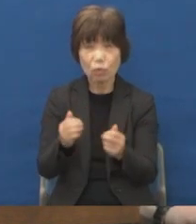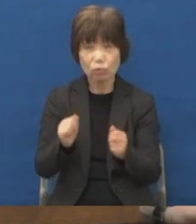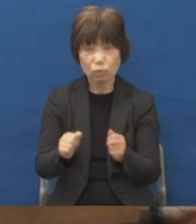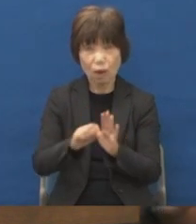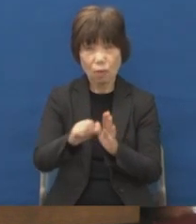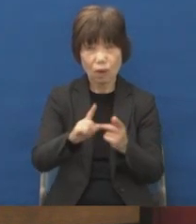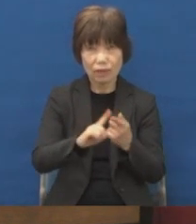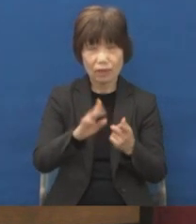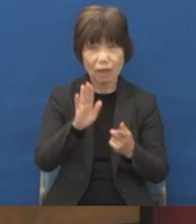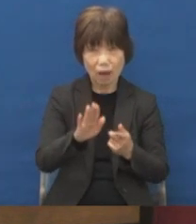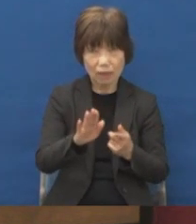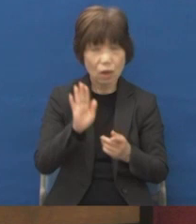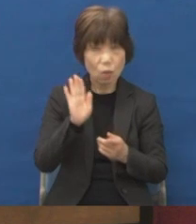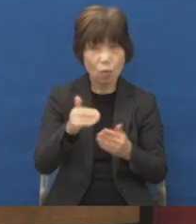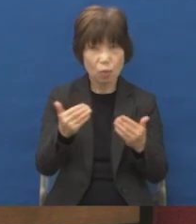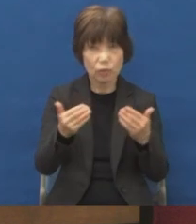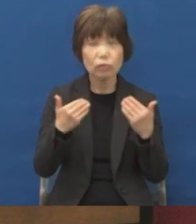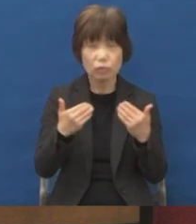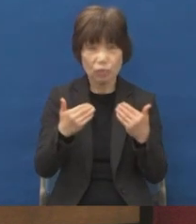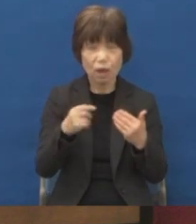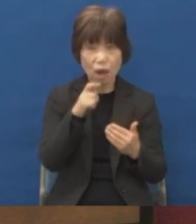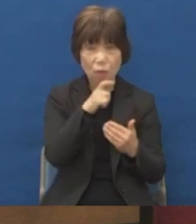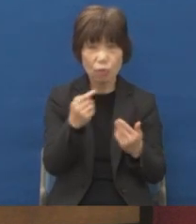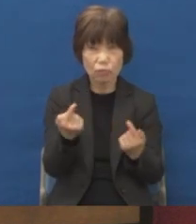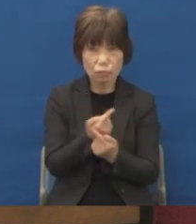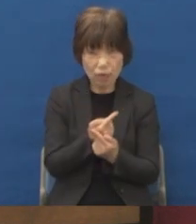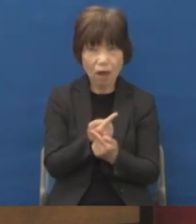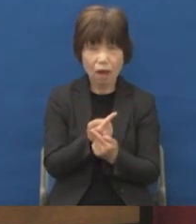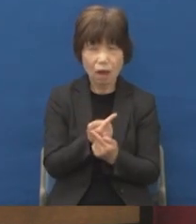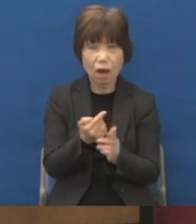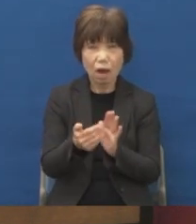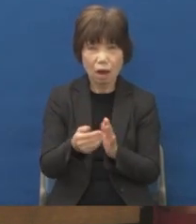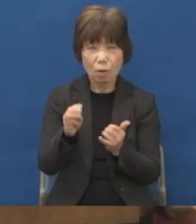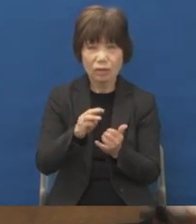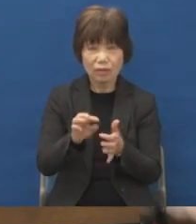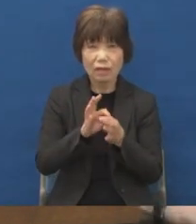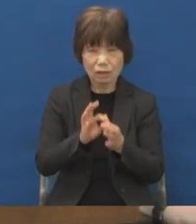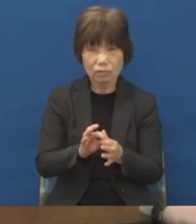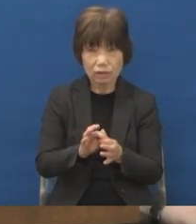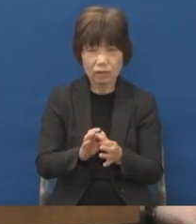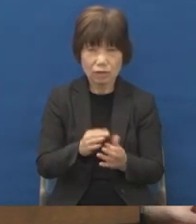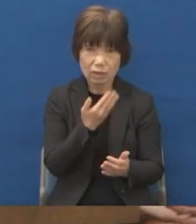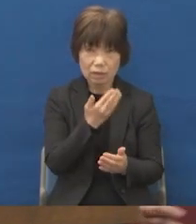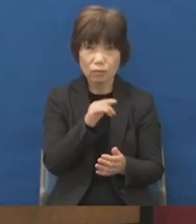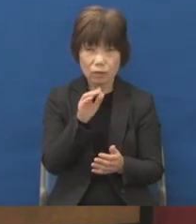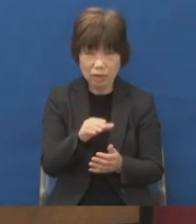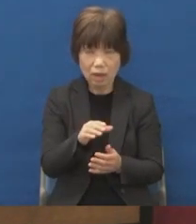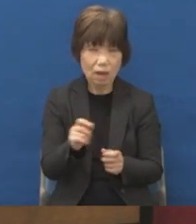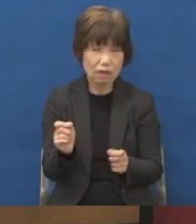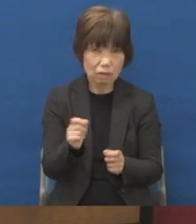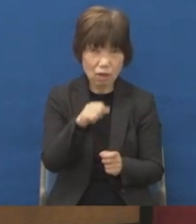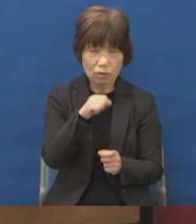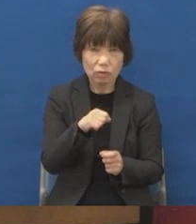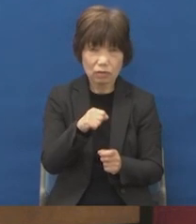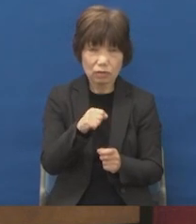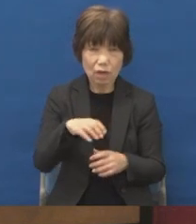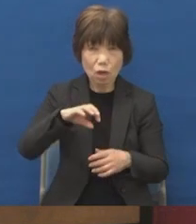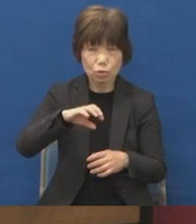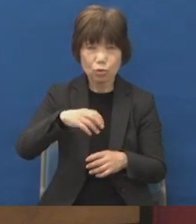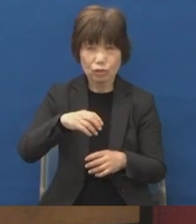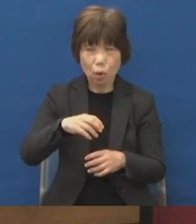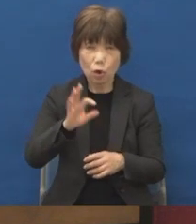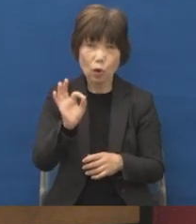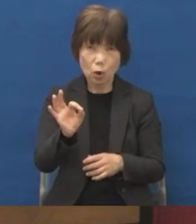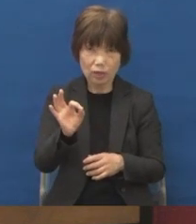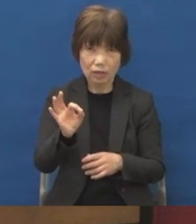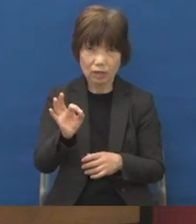り、今後必要な老朽化更新対策にかかる予算の算定を早期に進め、水道料金を含め